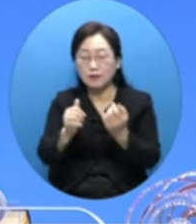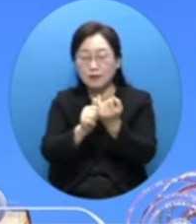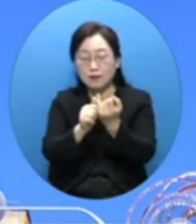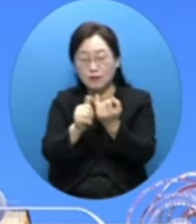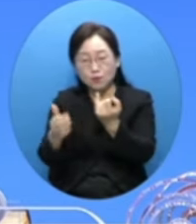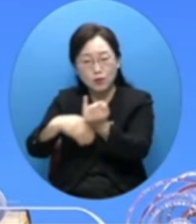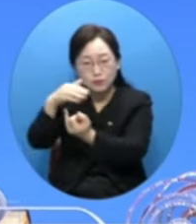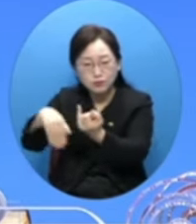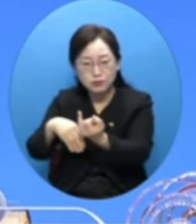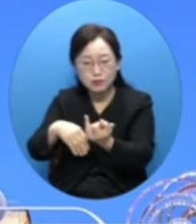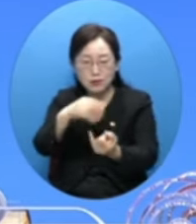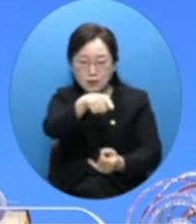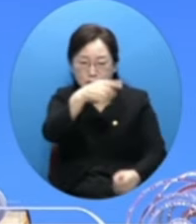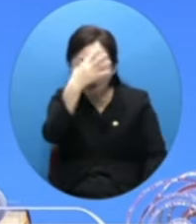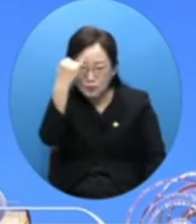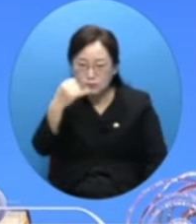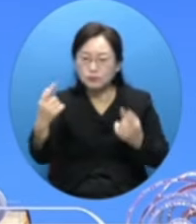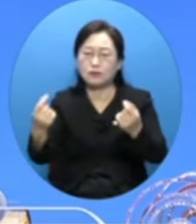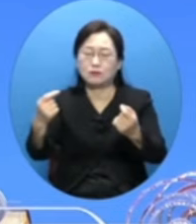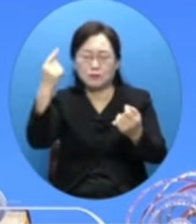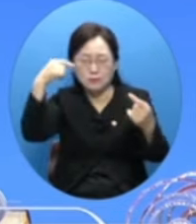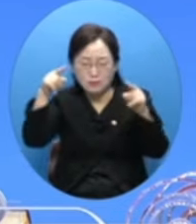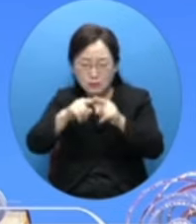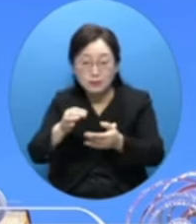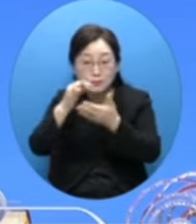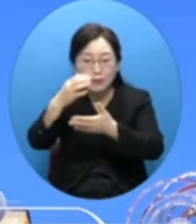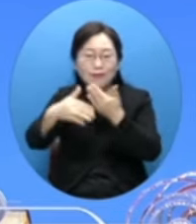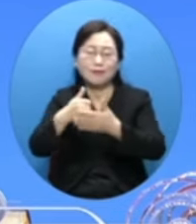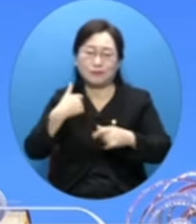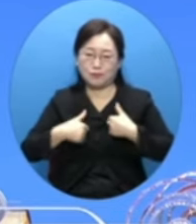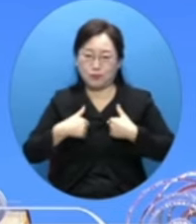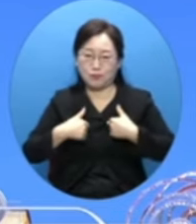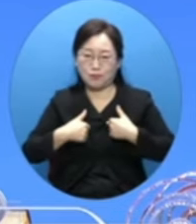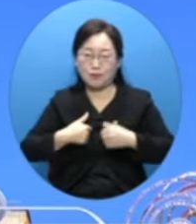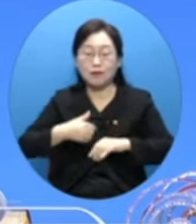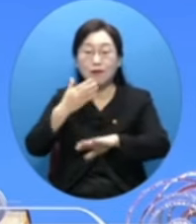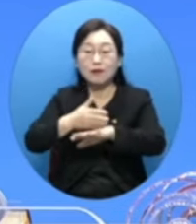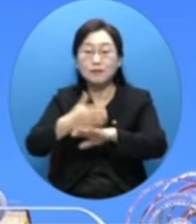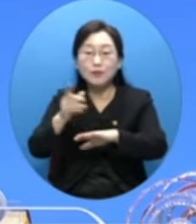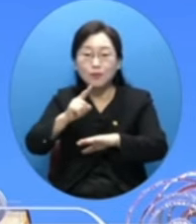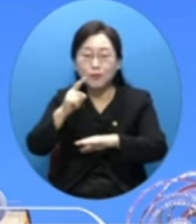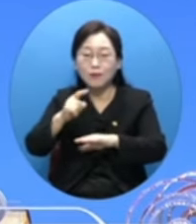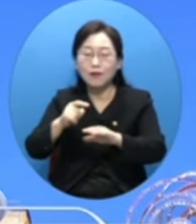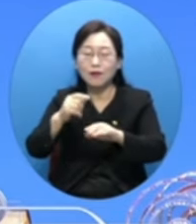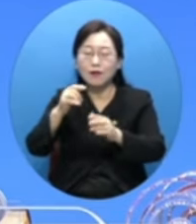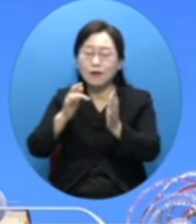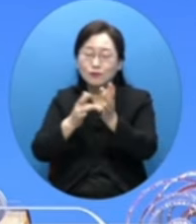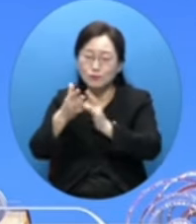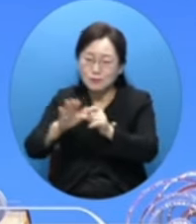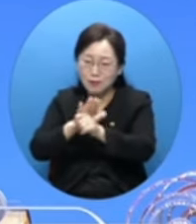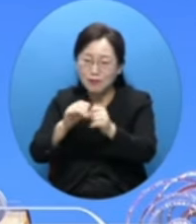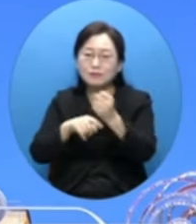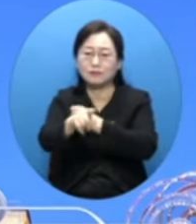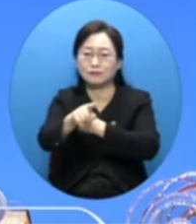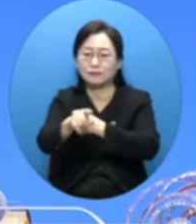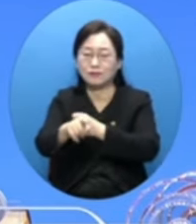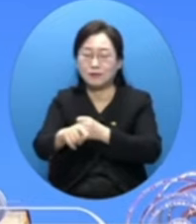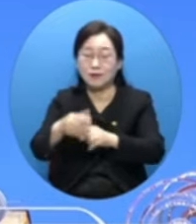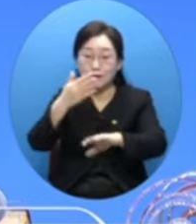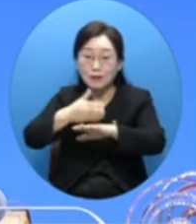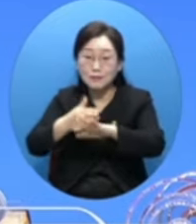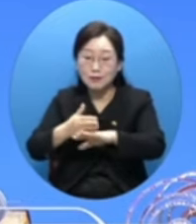정성을 주님 기뻐 받으시는 것입니다. 감사는 예수님 사랑의 표현인 것입니다. 감사하는 사람은 그 믿음이 바로 선